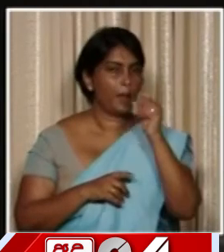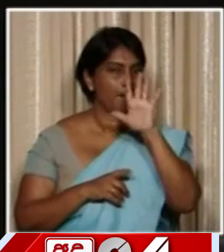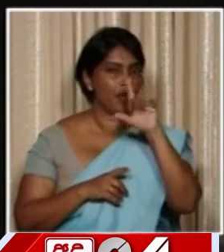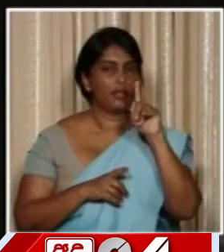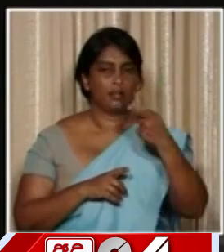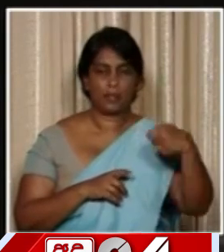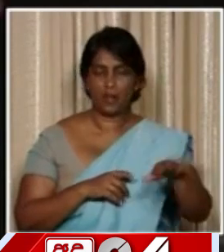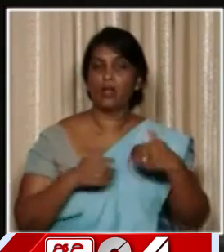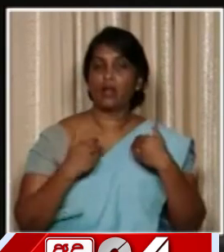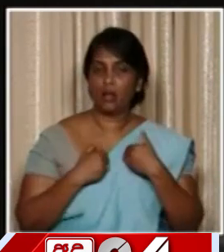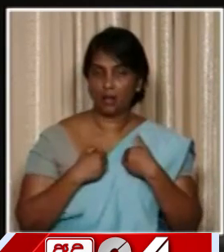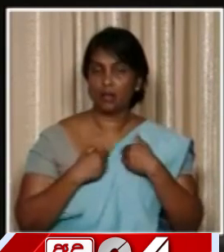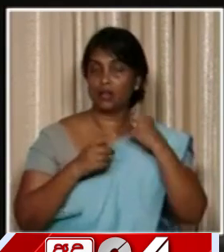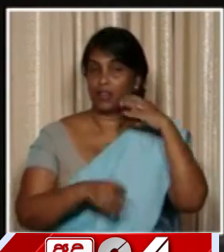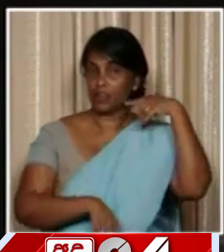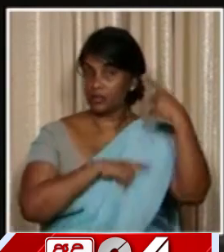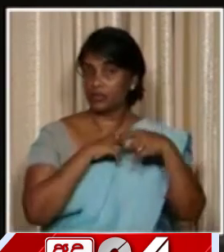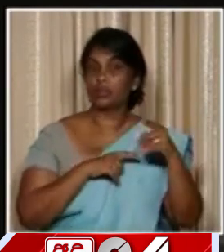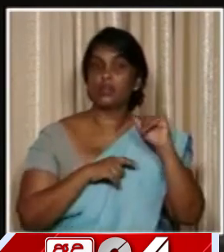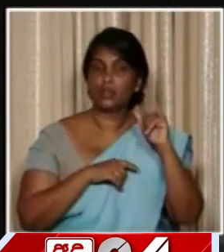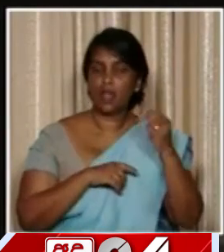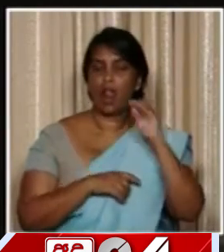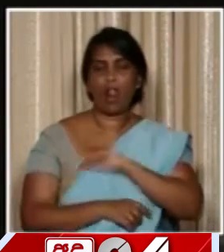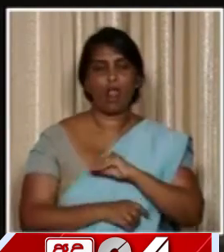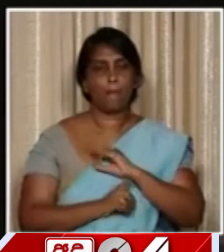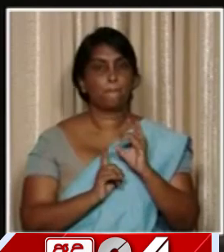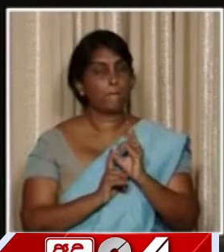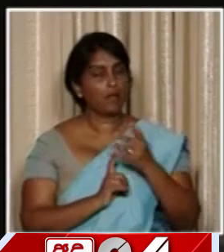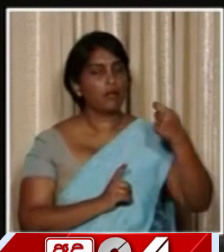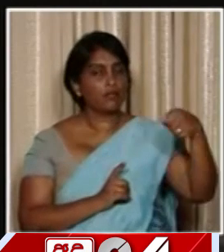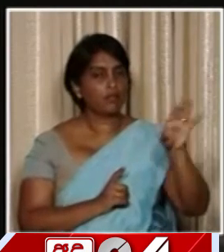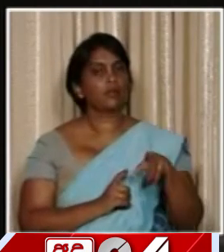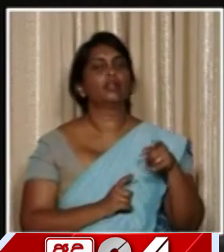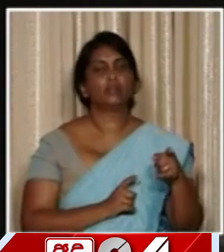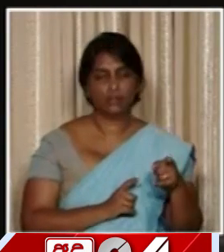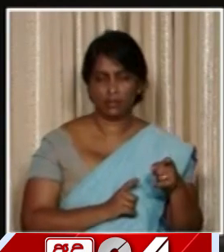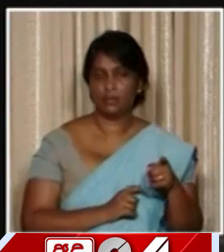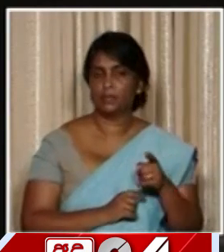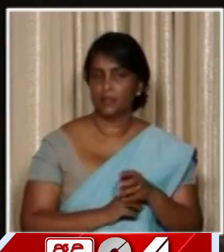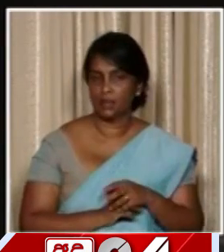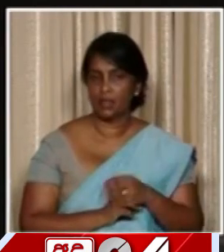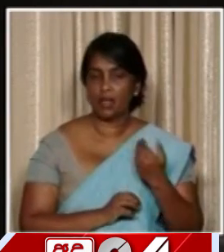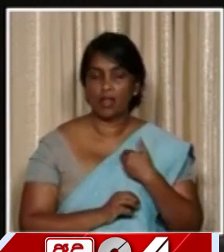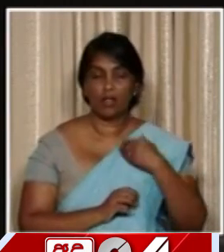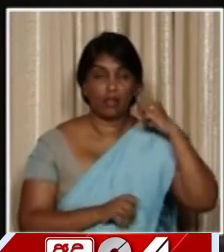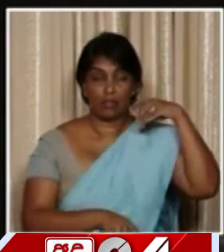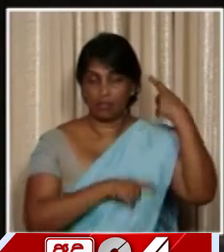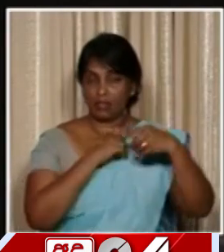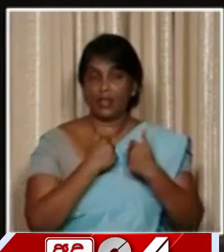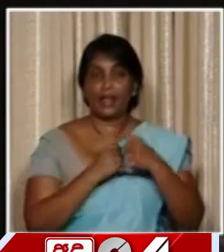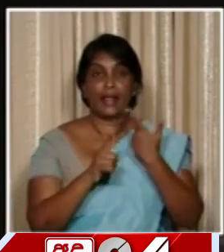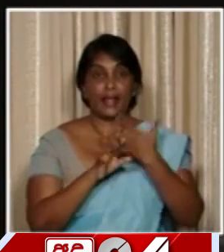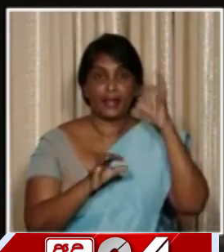51ට. අපේ තියෙන බලාගාරවලට වැඩිය සමහරලාට ලාභයි පෞද්ගලික බලාගාරවලින් ලබා ගන්න එක. මොකද අපේ බලාගාරවල කැලණි